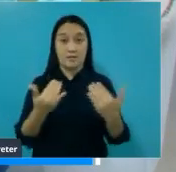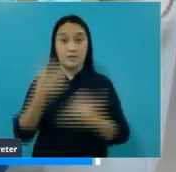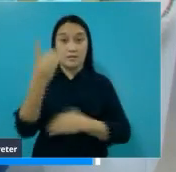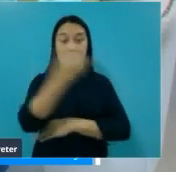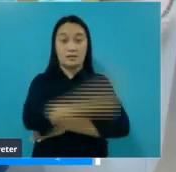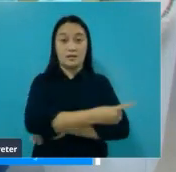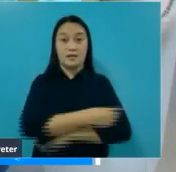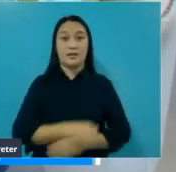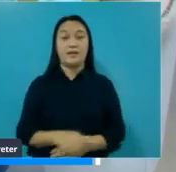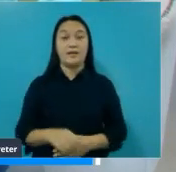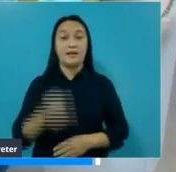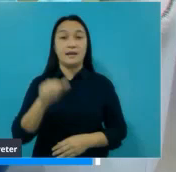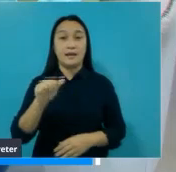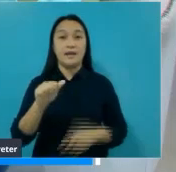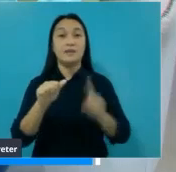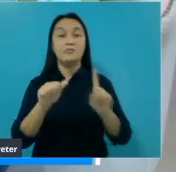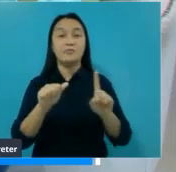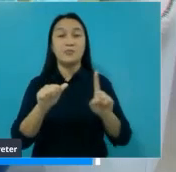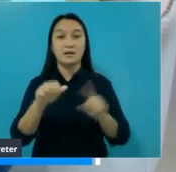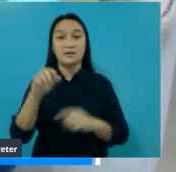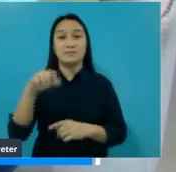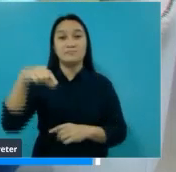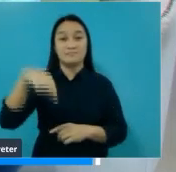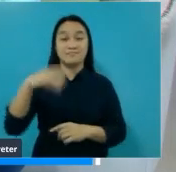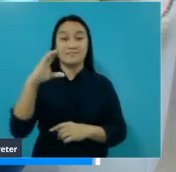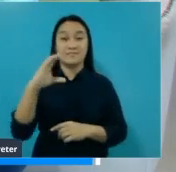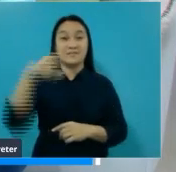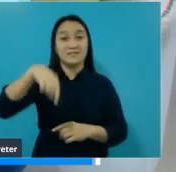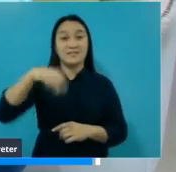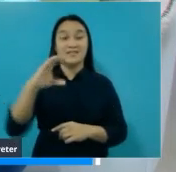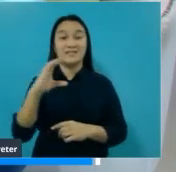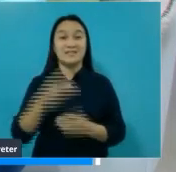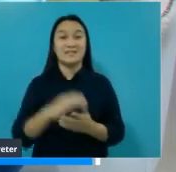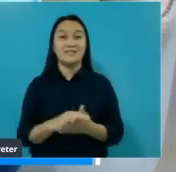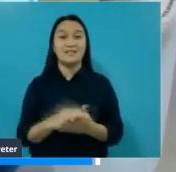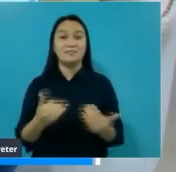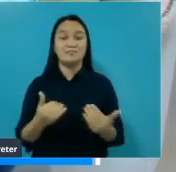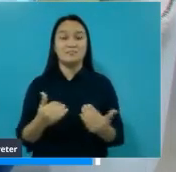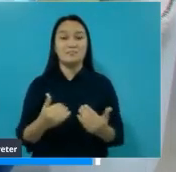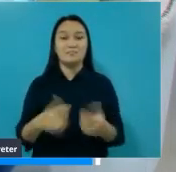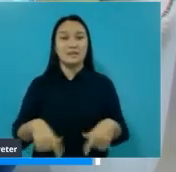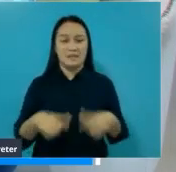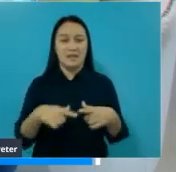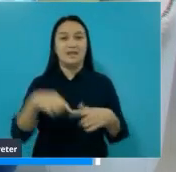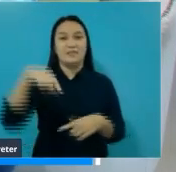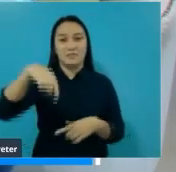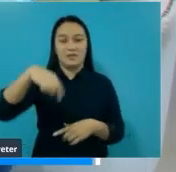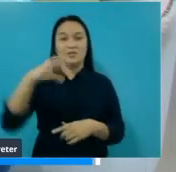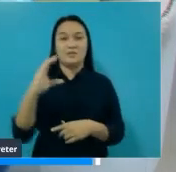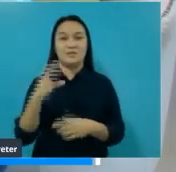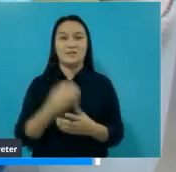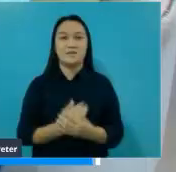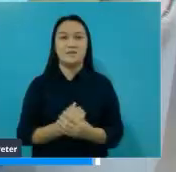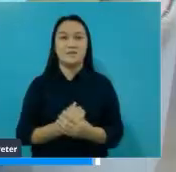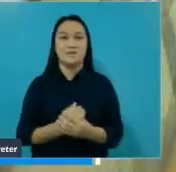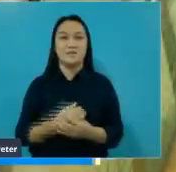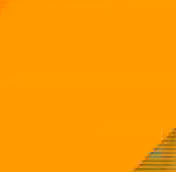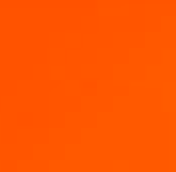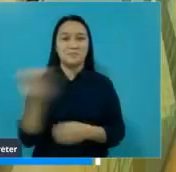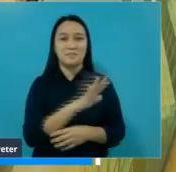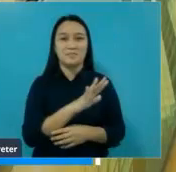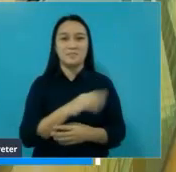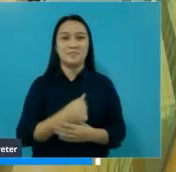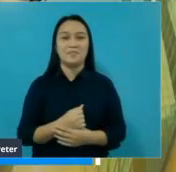para sa kanilang A4 vaccination rollout. At live mula sa Quezon City, nasa frontline ng balita, si Justine Puntalang. Good morning,